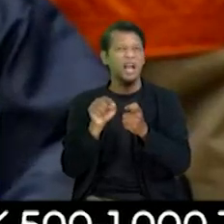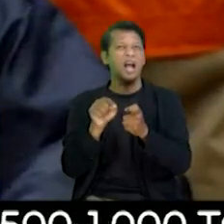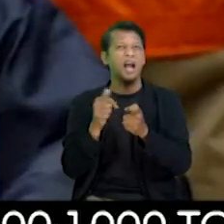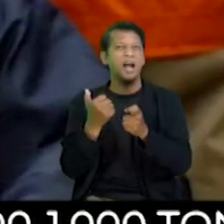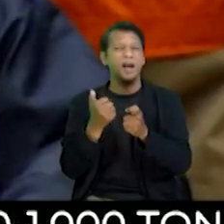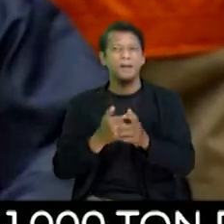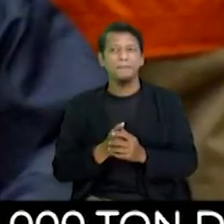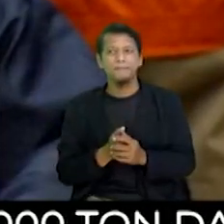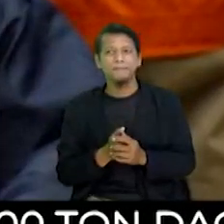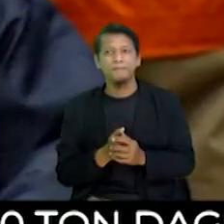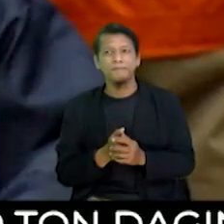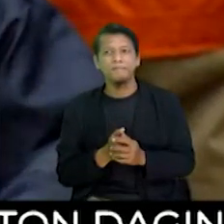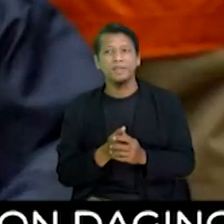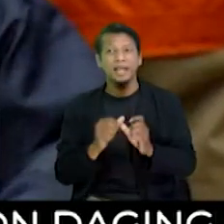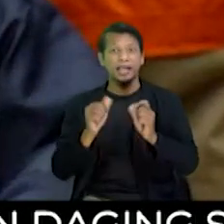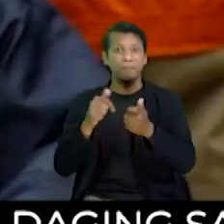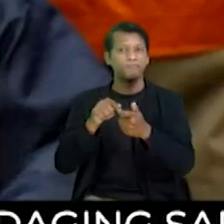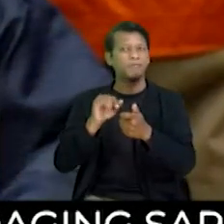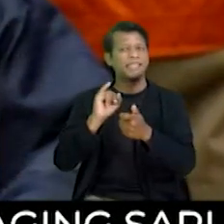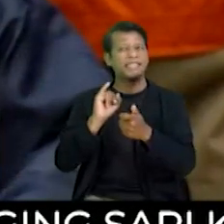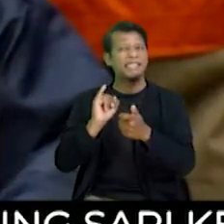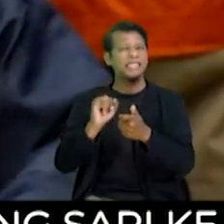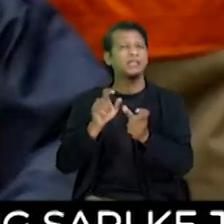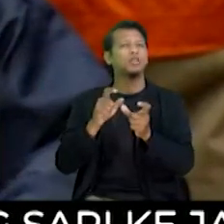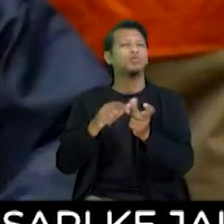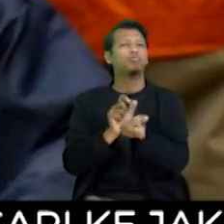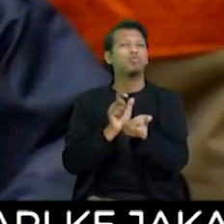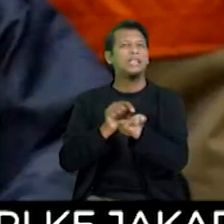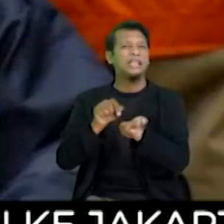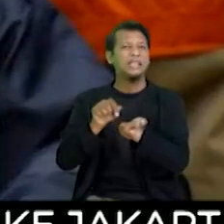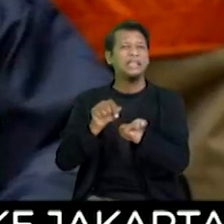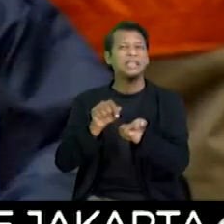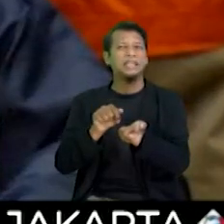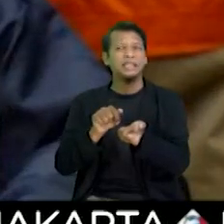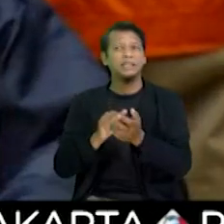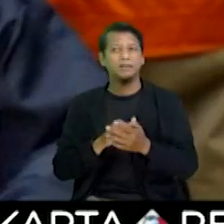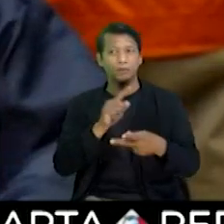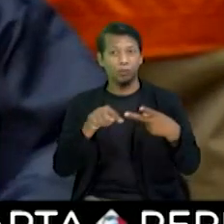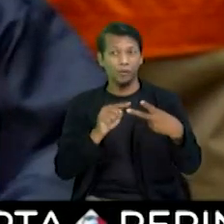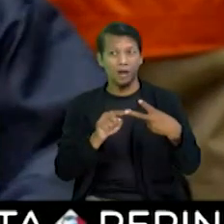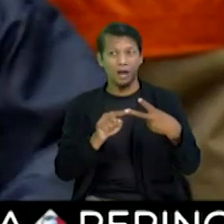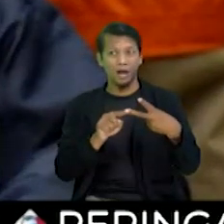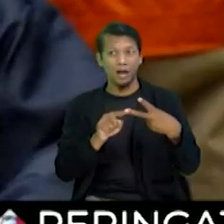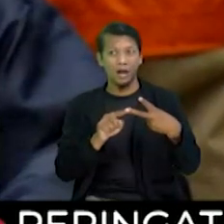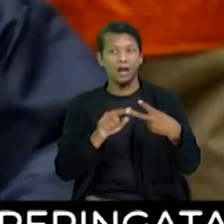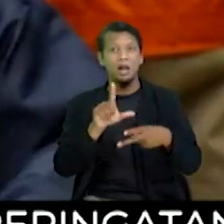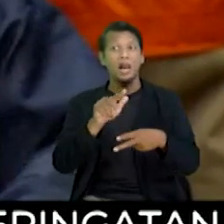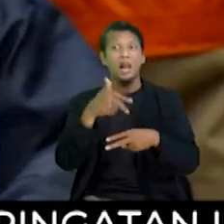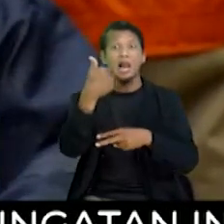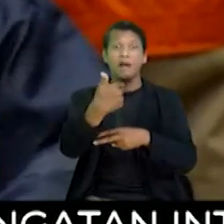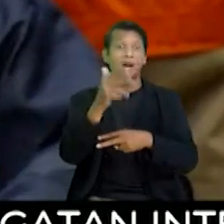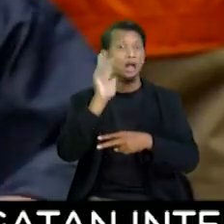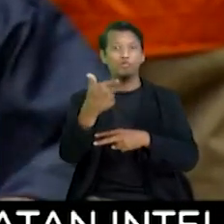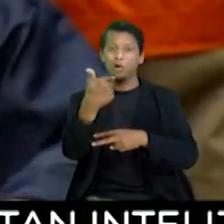berpotensi menjadi praktek perjudian. Kemudian yang kedua adalah live streaming dengan menampilkan host wanita yang berpakaian